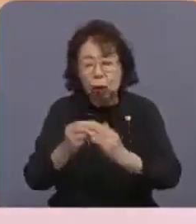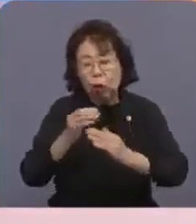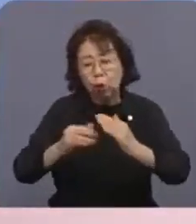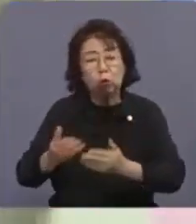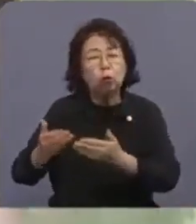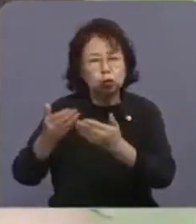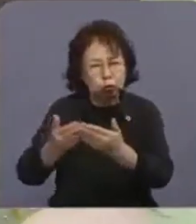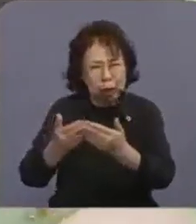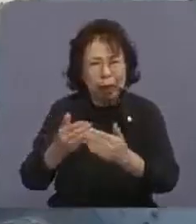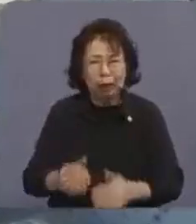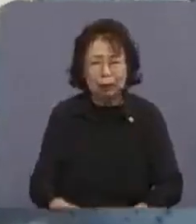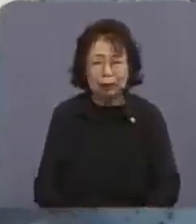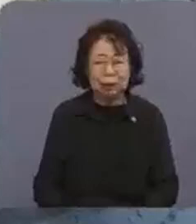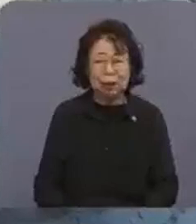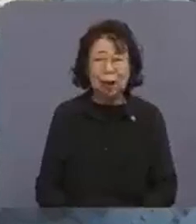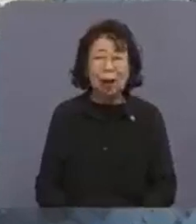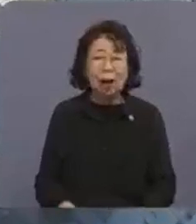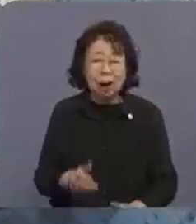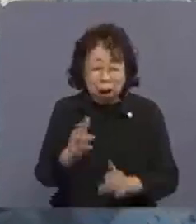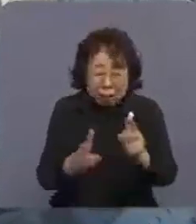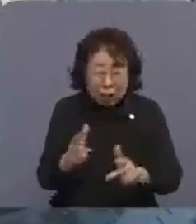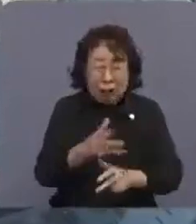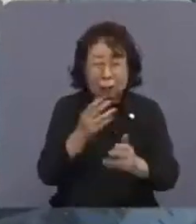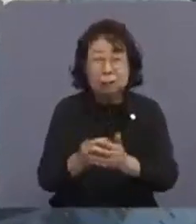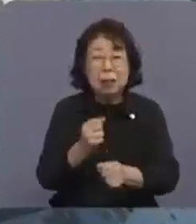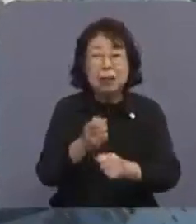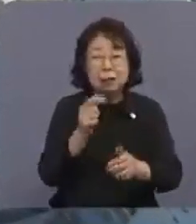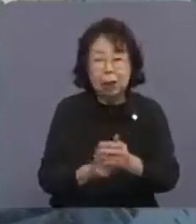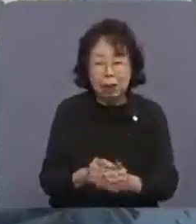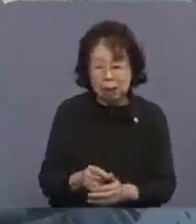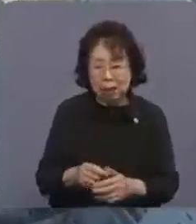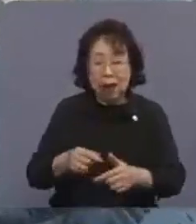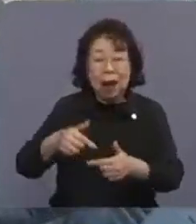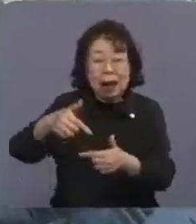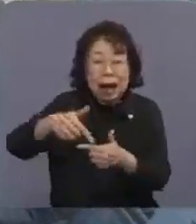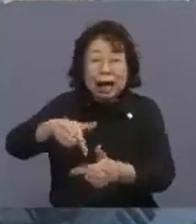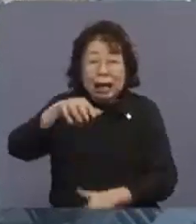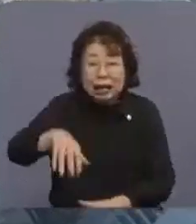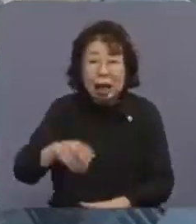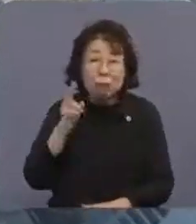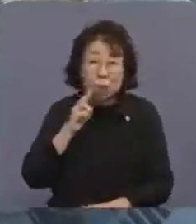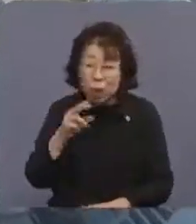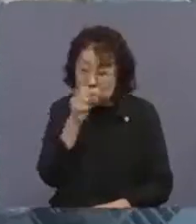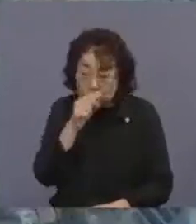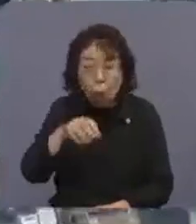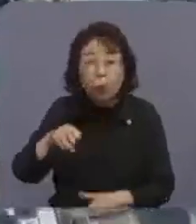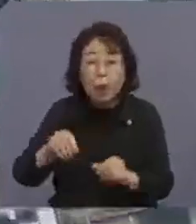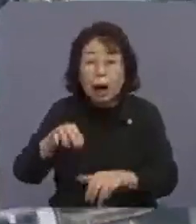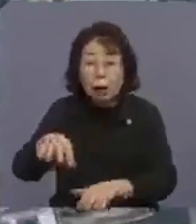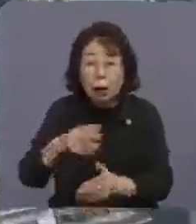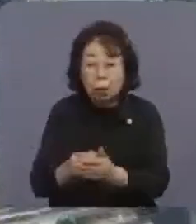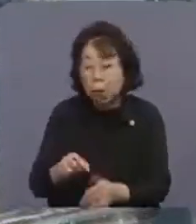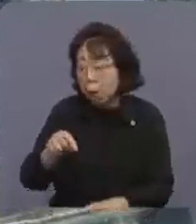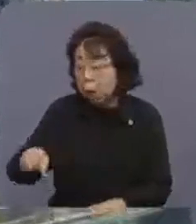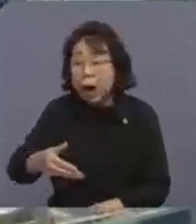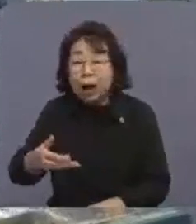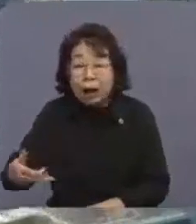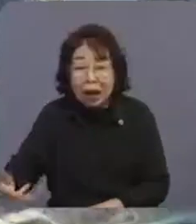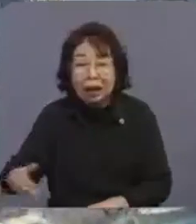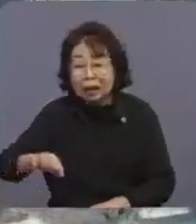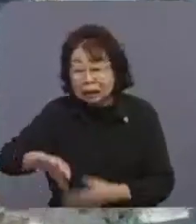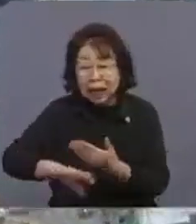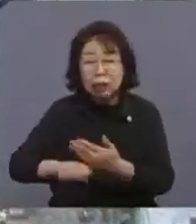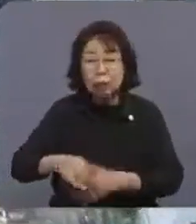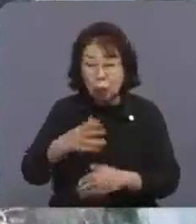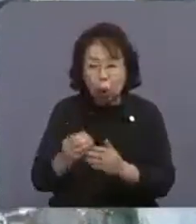주택입니다 대규모 비즈니스 센터를 조성하는 강남 한복판 금싸라기 당 개발 사업자는 인근 한강과 탄천의